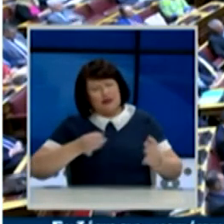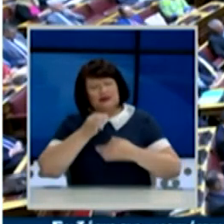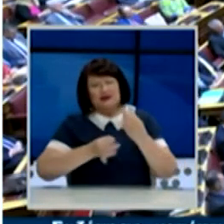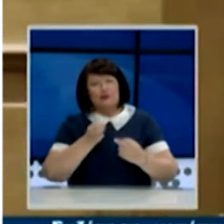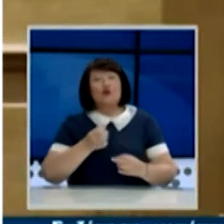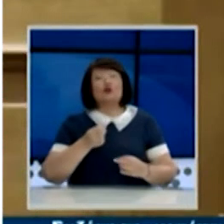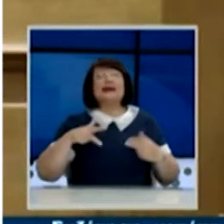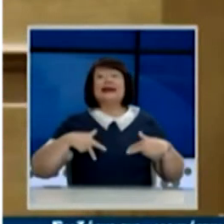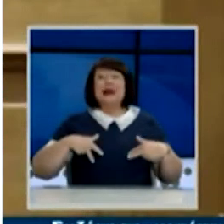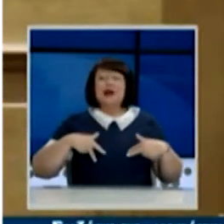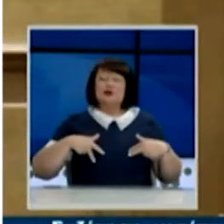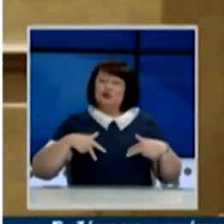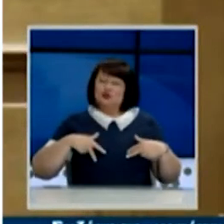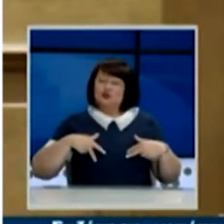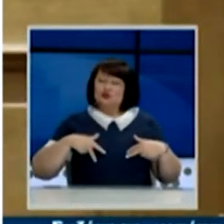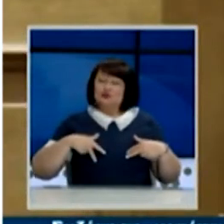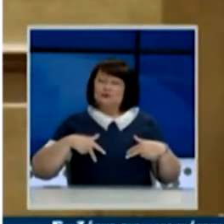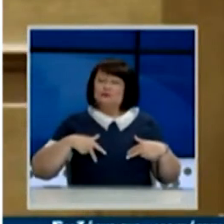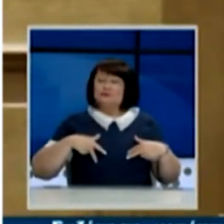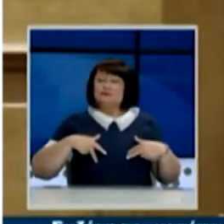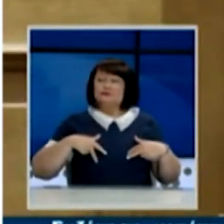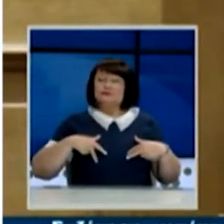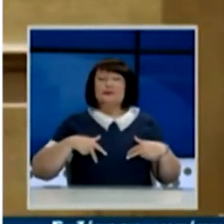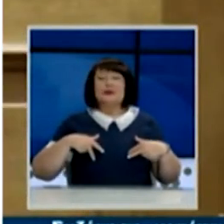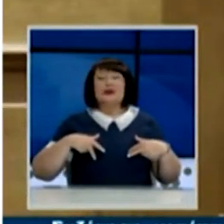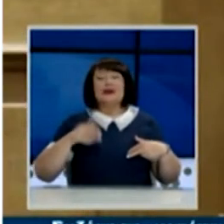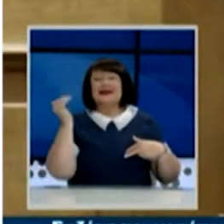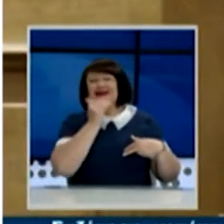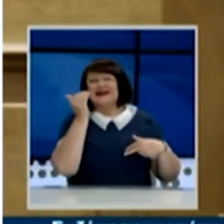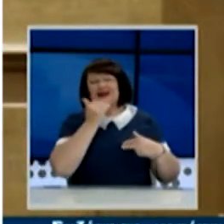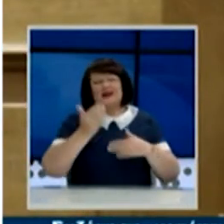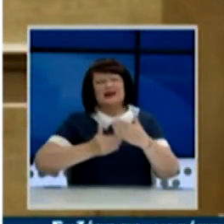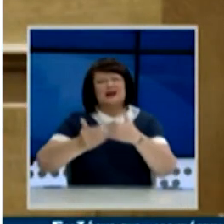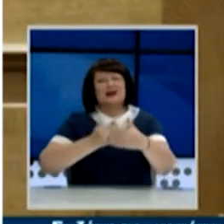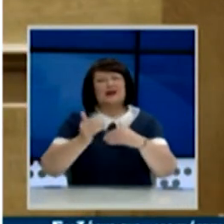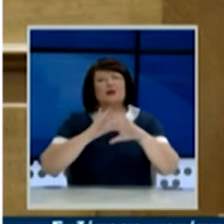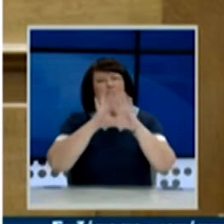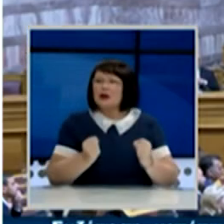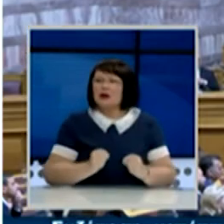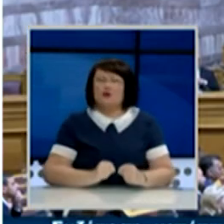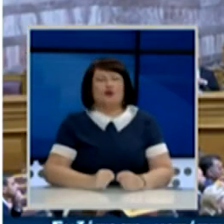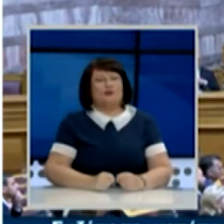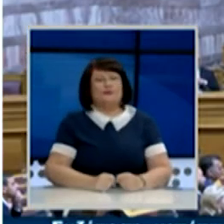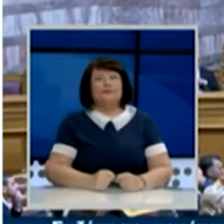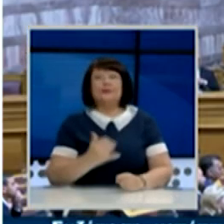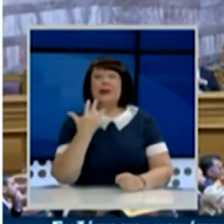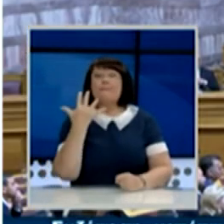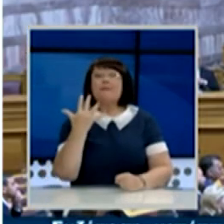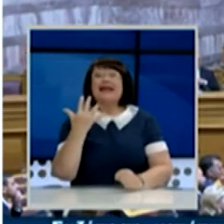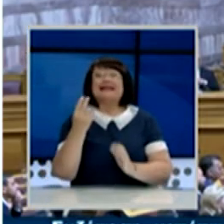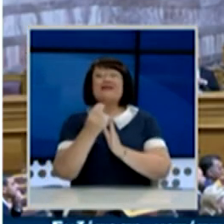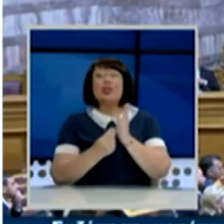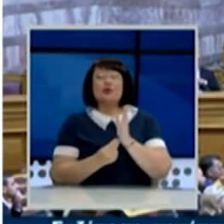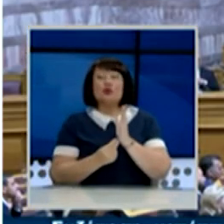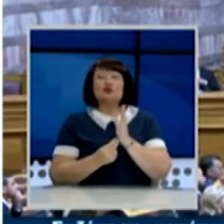αντικαρκυνικό μεταξά, όπου το ΕΣΥ στην ουσία παραμένει αυτή τη στιγμή χωρίς στήριξη, χωρίς το